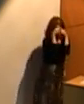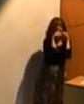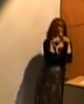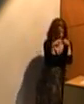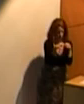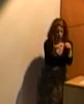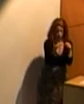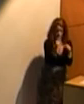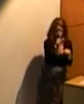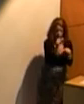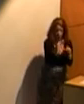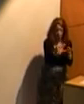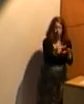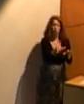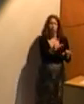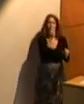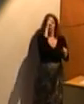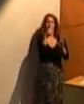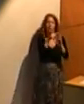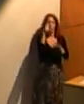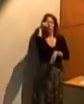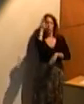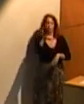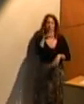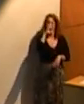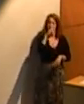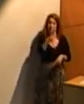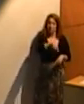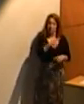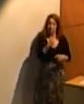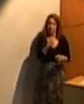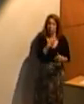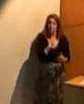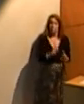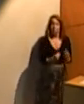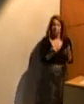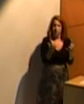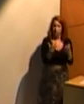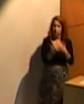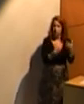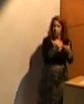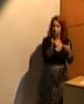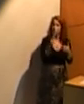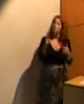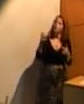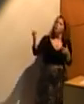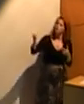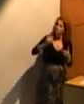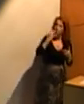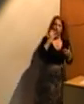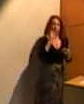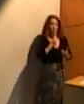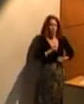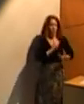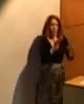curieux de se former aux questions éthiques et philosophiques et que ça leur permet d'avoir une autonomie plus grande et héros autonomie